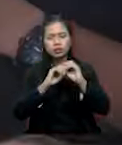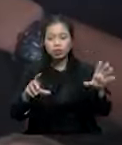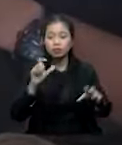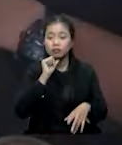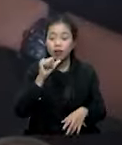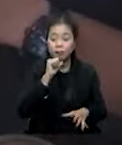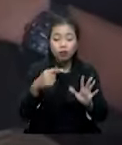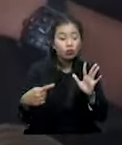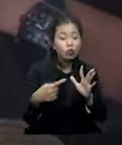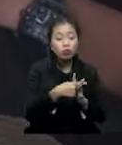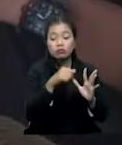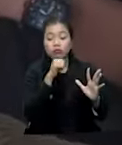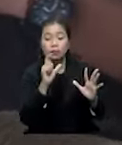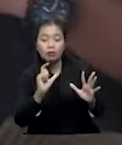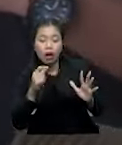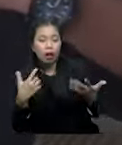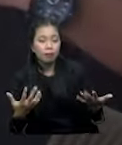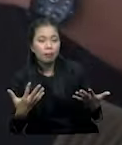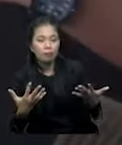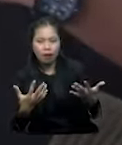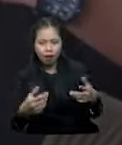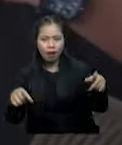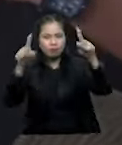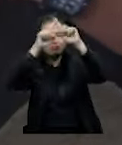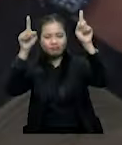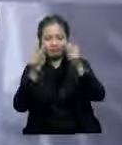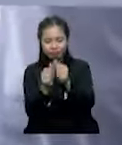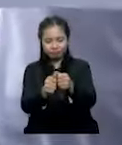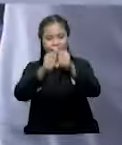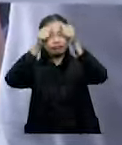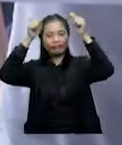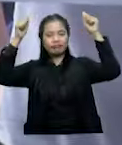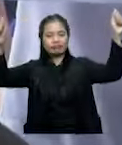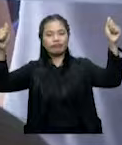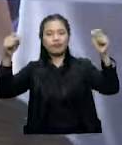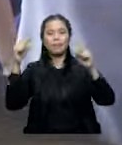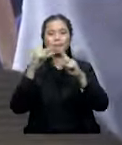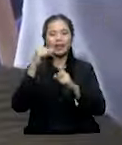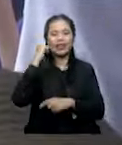surat suara pemilu 2024, di mana Partai Perindo dengan nomor urut